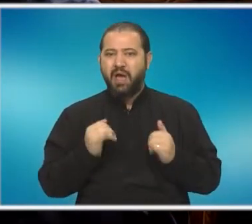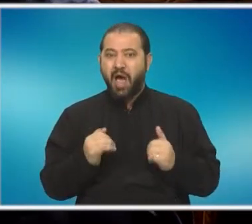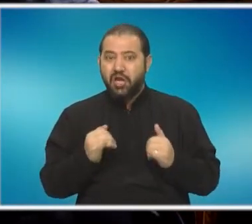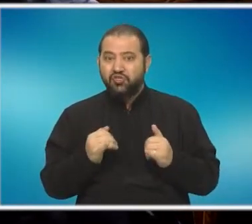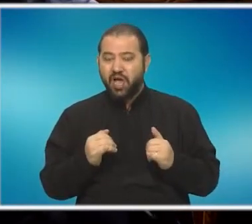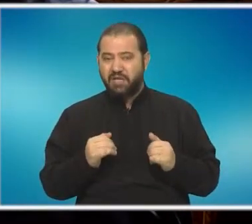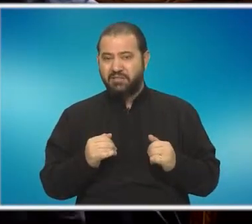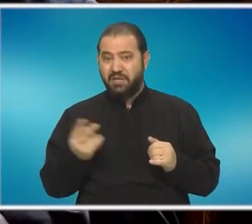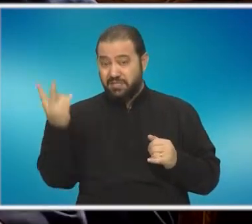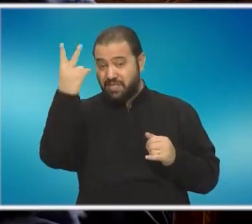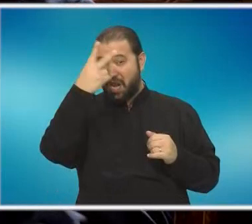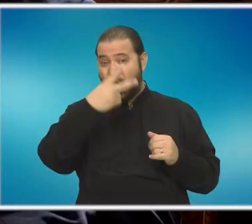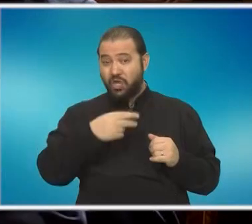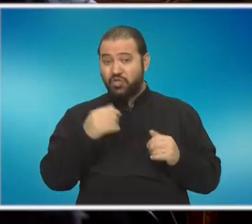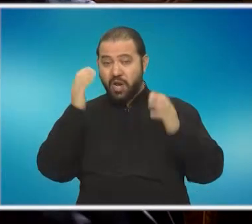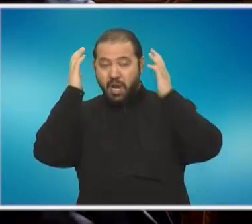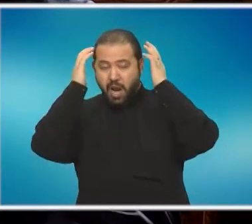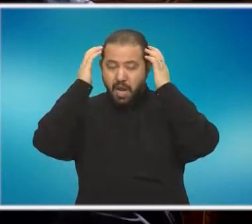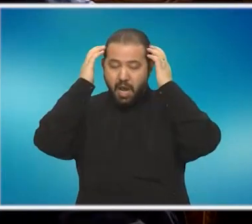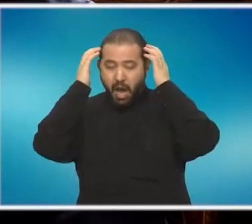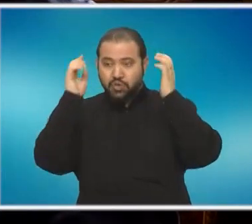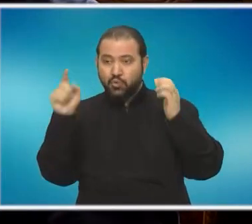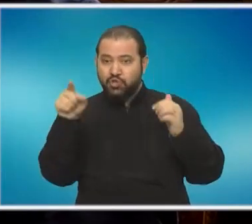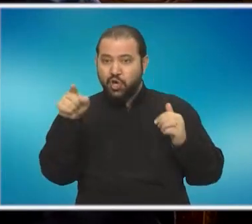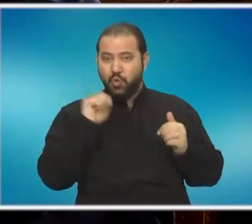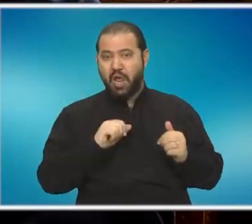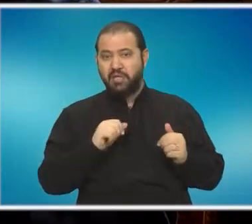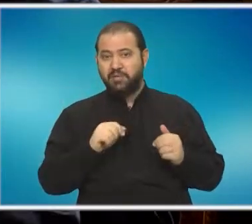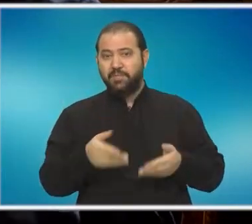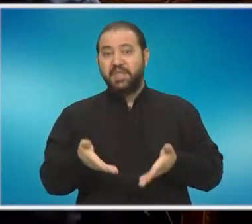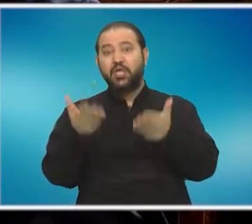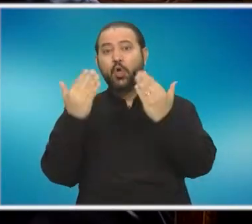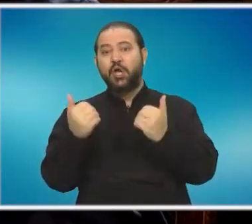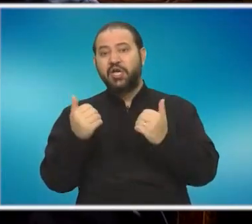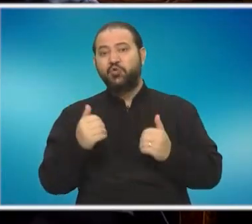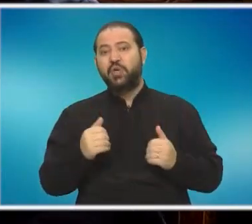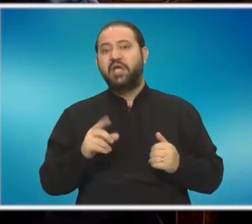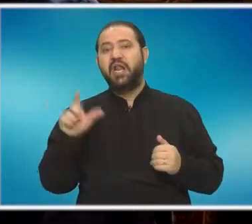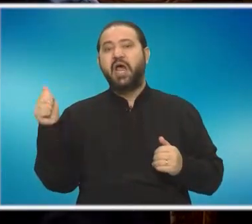această receptivitate la necazul celuilalt. Întorcându-ne